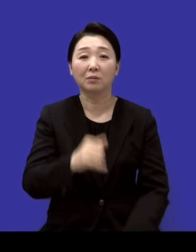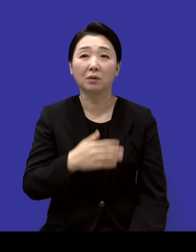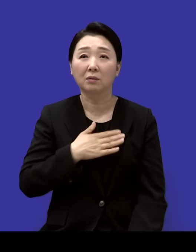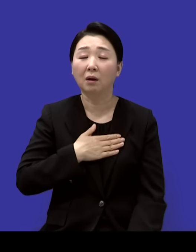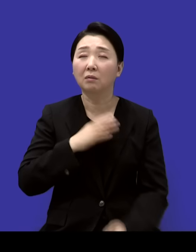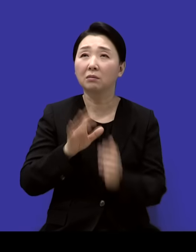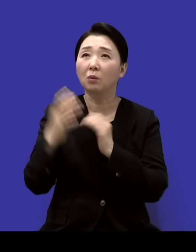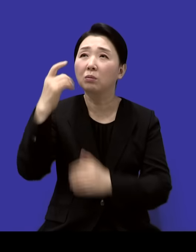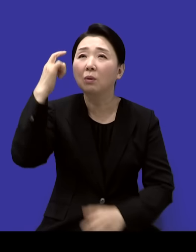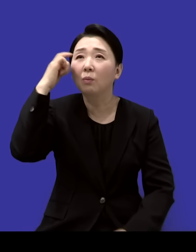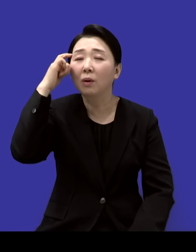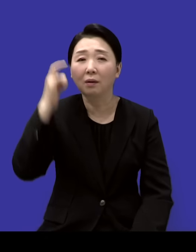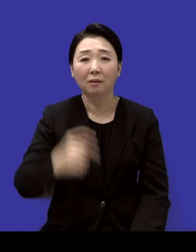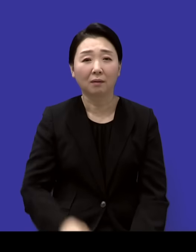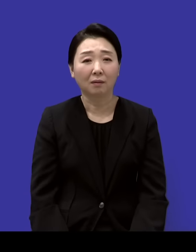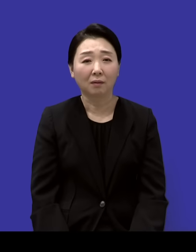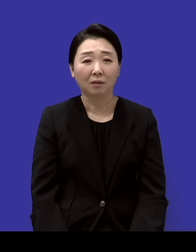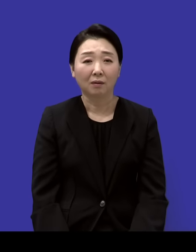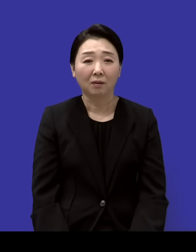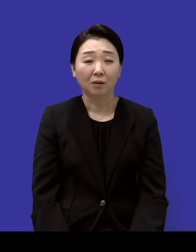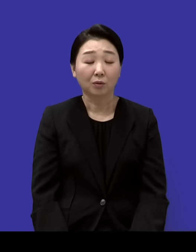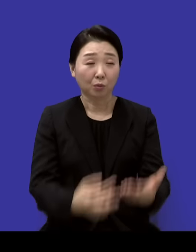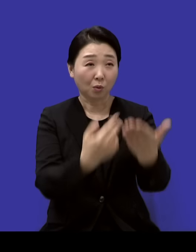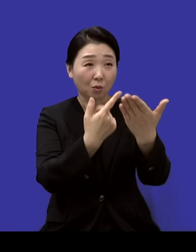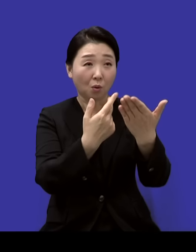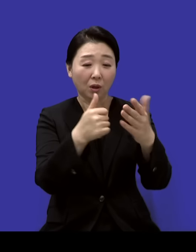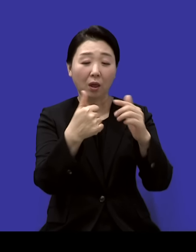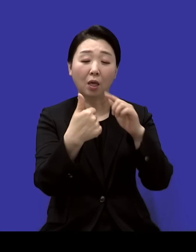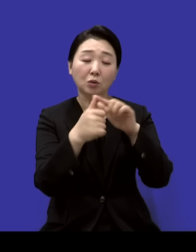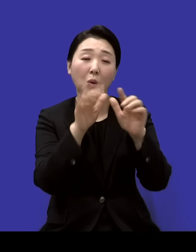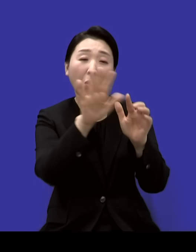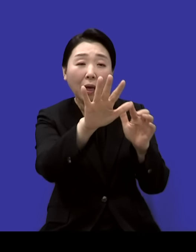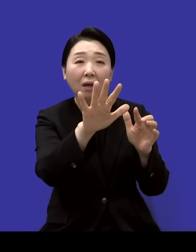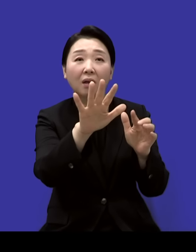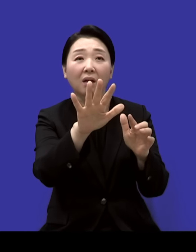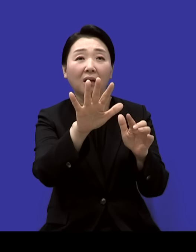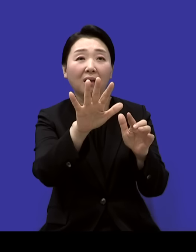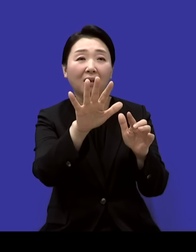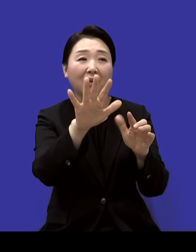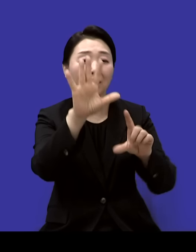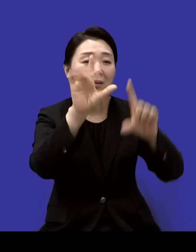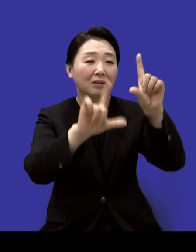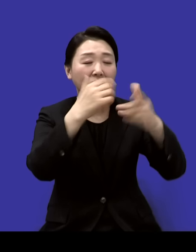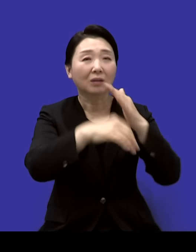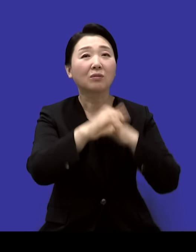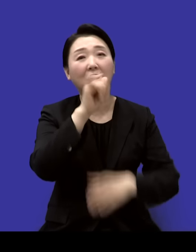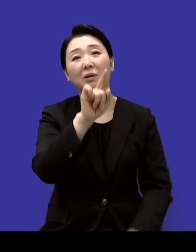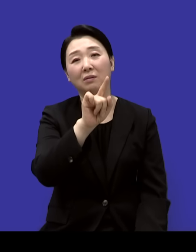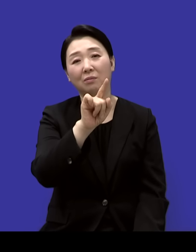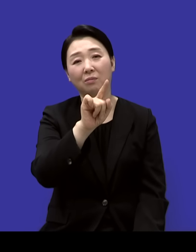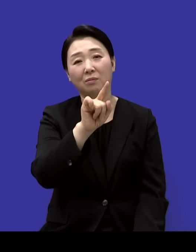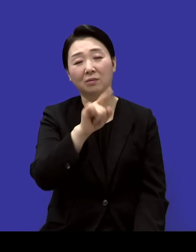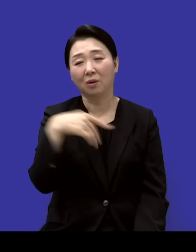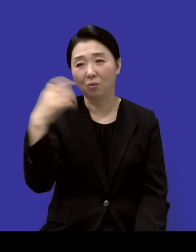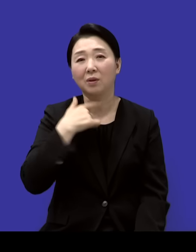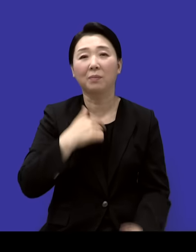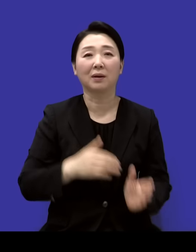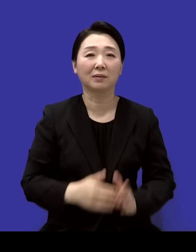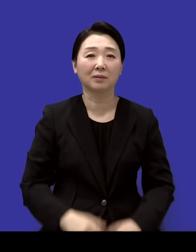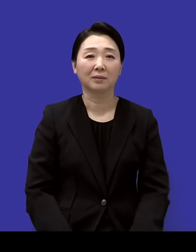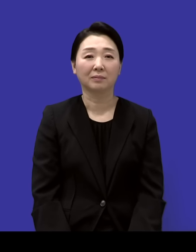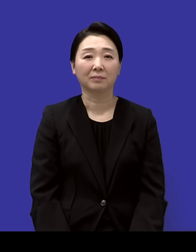혼났지 생각해보면 거울에 손자국을 내서 뭐 이런 거예요. 이 손자국 누가 냈어? 이런 그때부터 이제 무릎